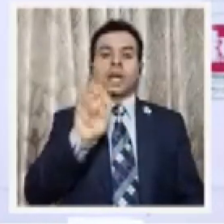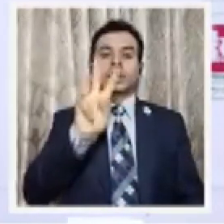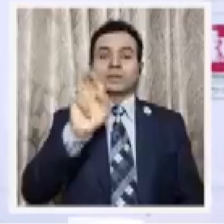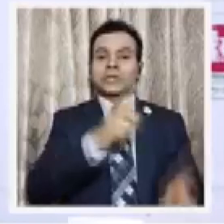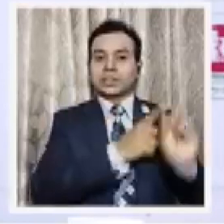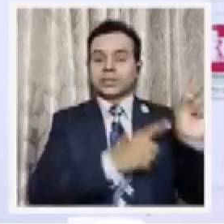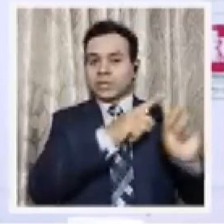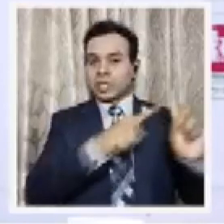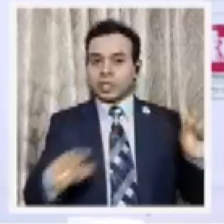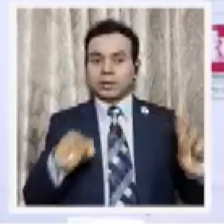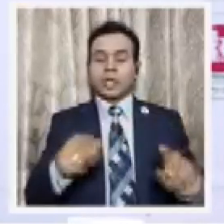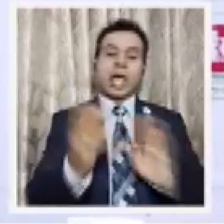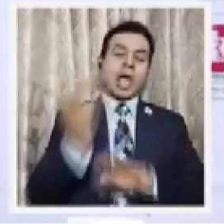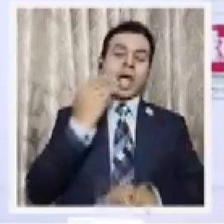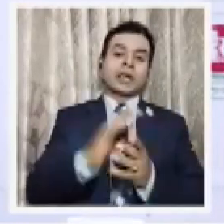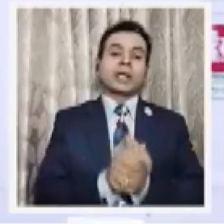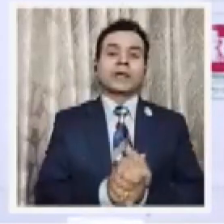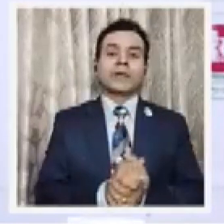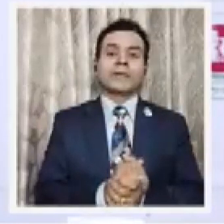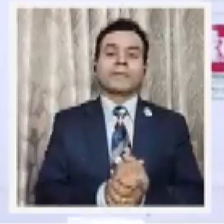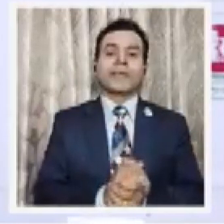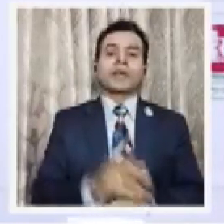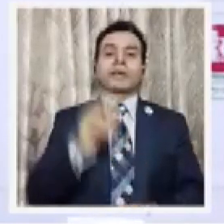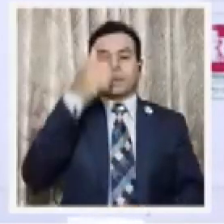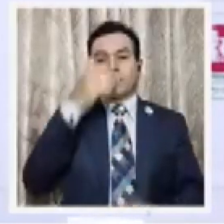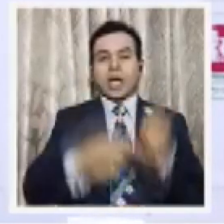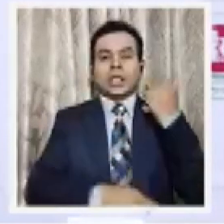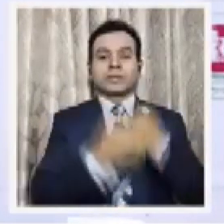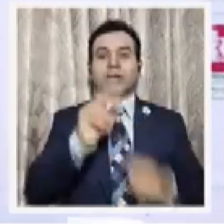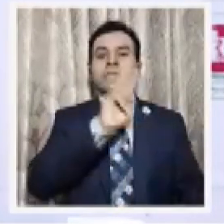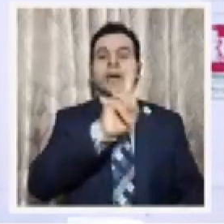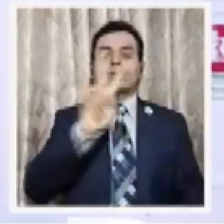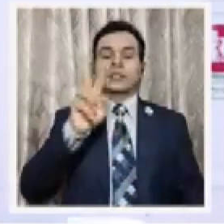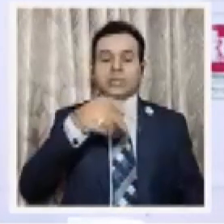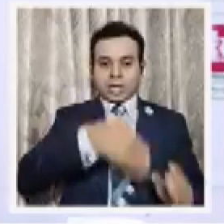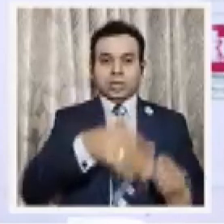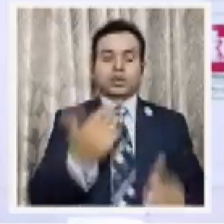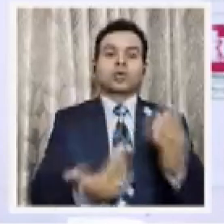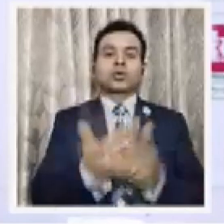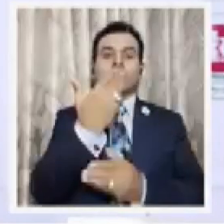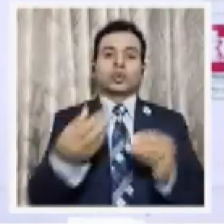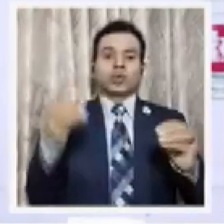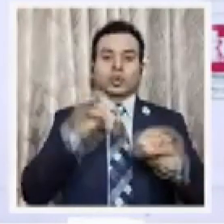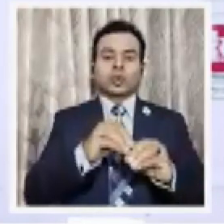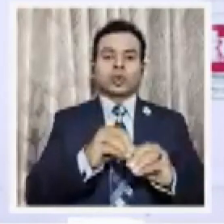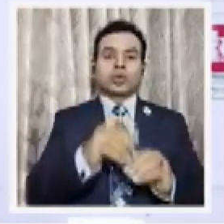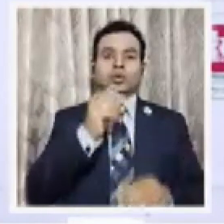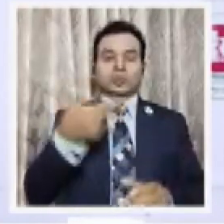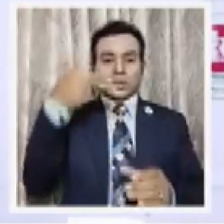লিকুইড অক্সিজেন ট্যাঙ্কের তথ্য, 2020 সালের পূর্বে স্থাপিত লিকুইড অক্সিজেন ট্যাঙ্ক বিভিন্ন